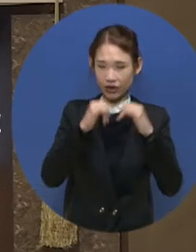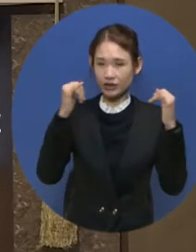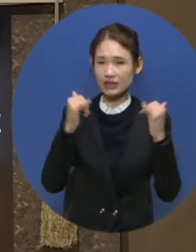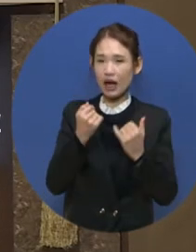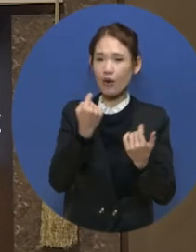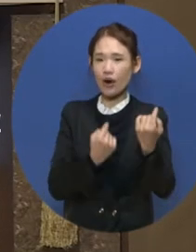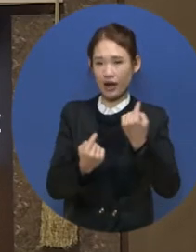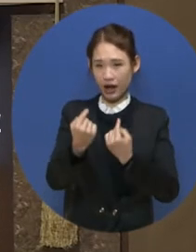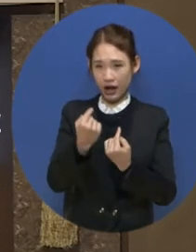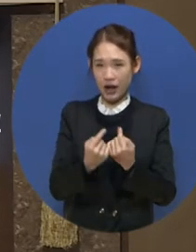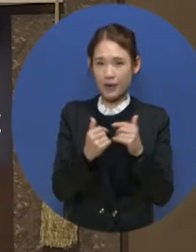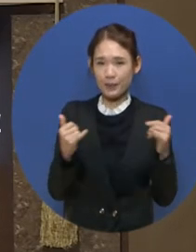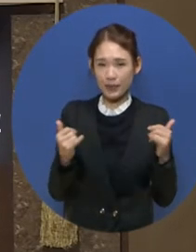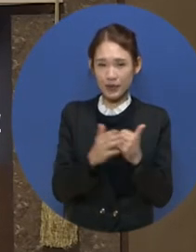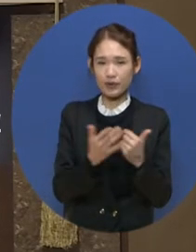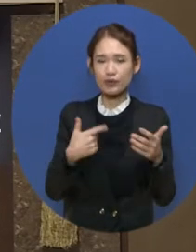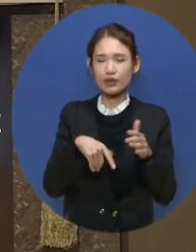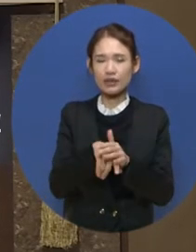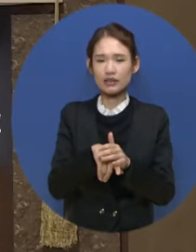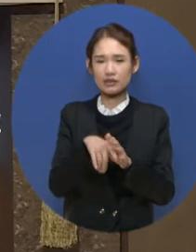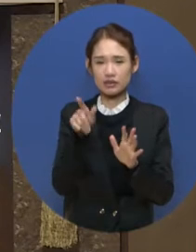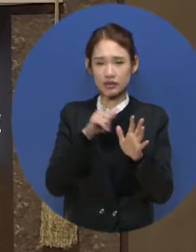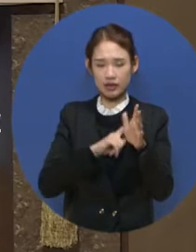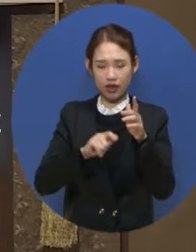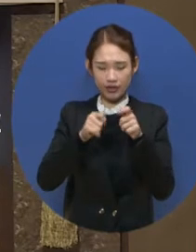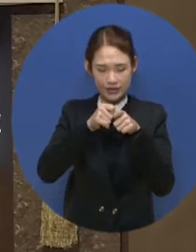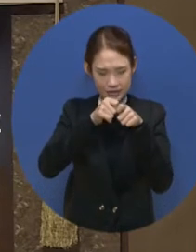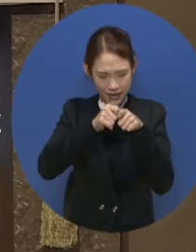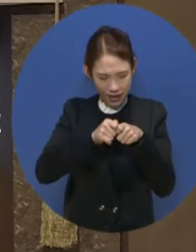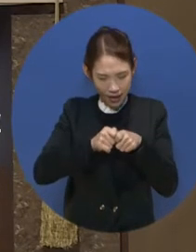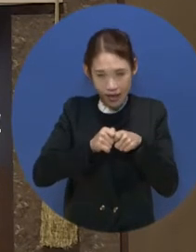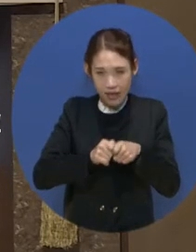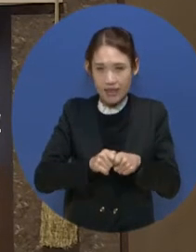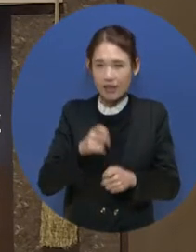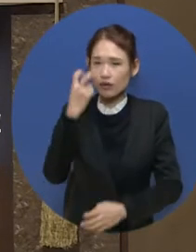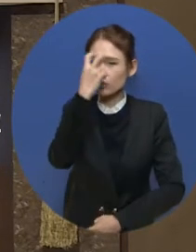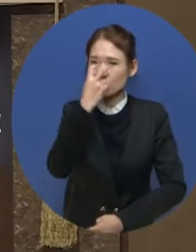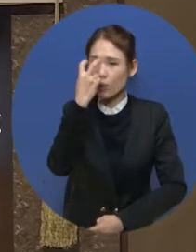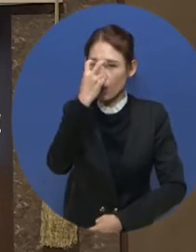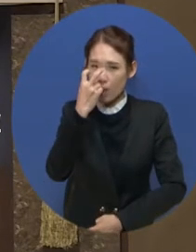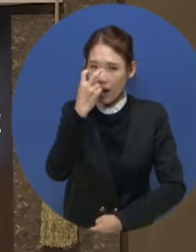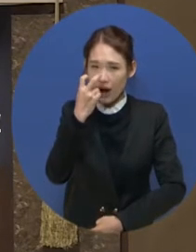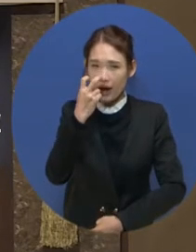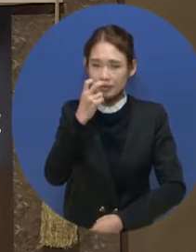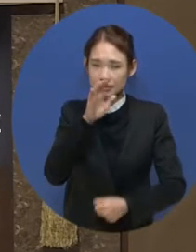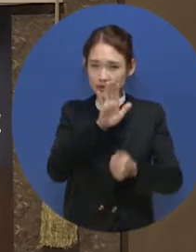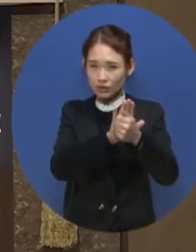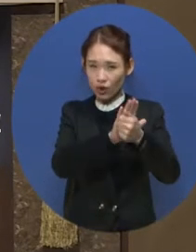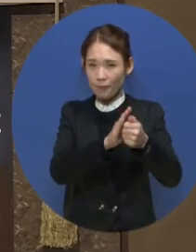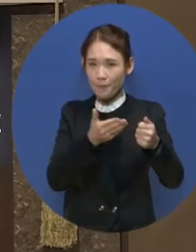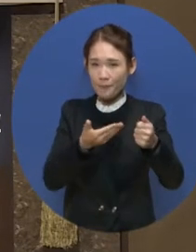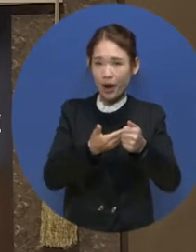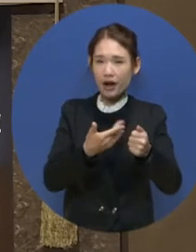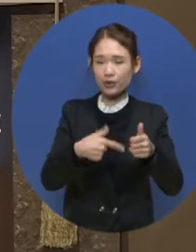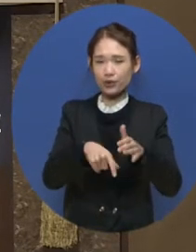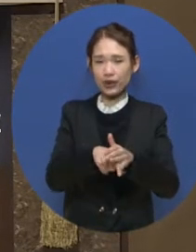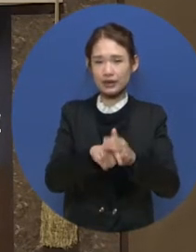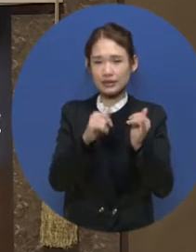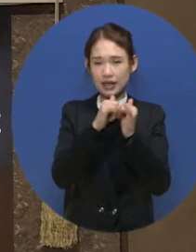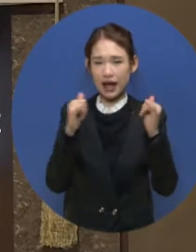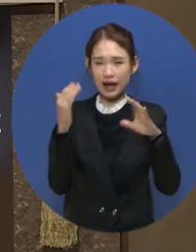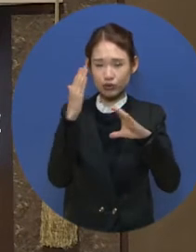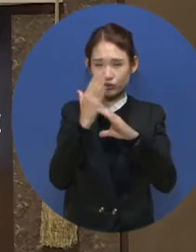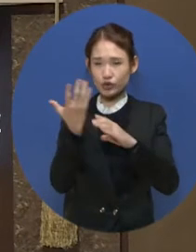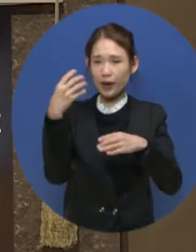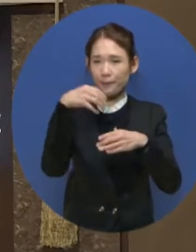분들을 체계적으로 이렇게 조사도 하고 또 지원돼 줄 수 있는 그러한 것들이 사람중심 에도